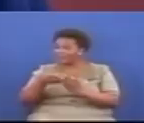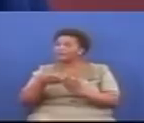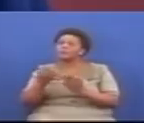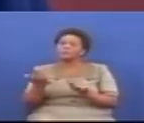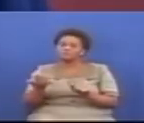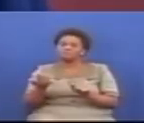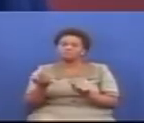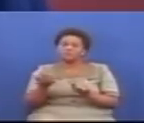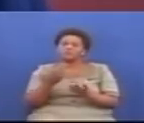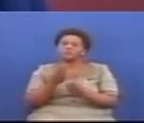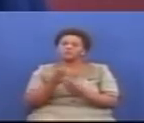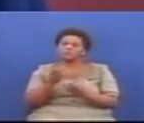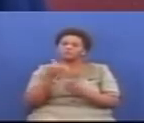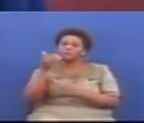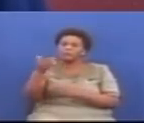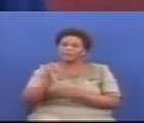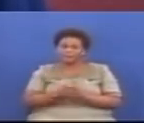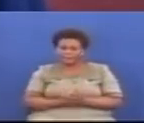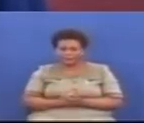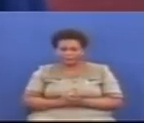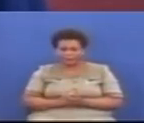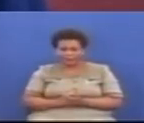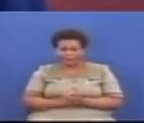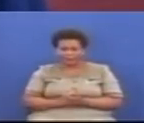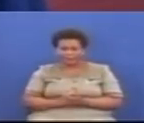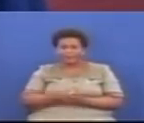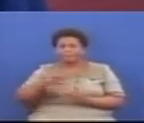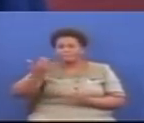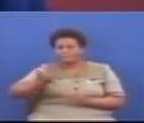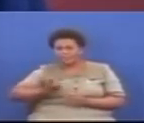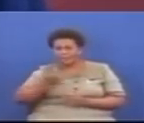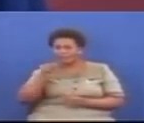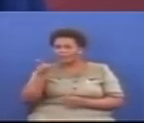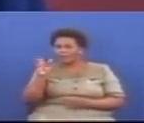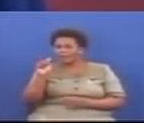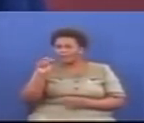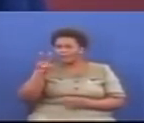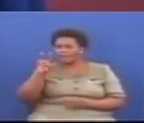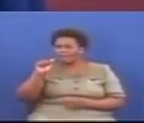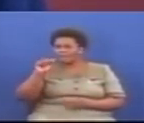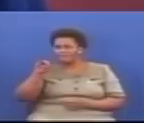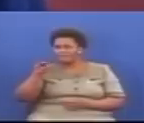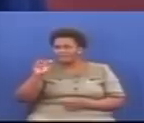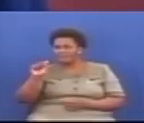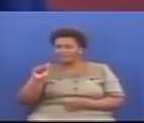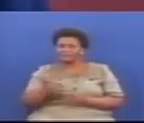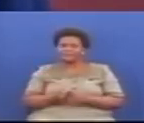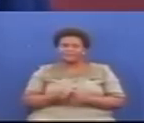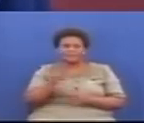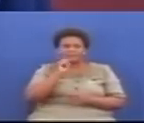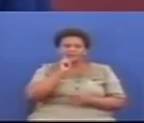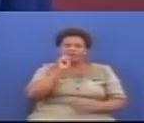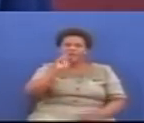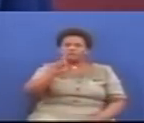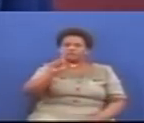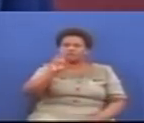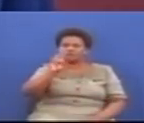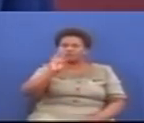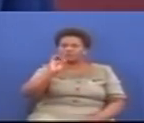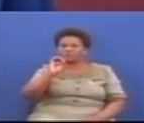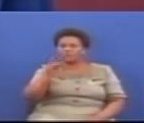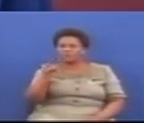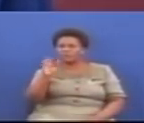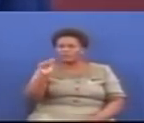kidogo. Yuko mke wa governor wa Benki Kuu ya Tanzania, ndugu Geralda Luoga,